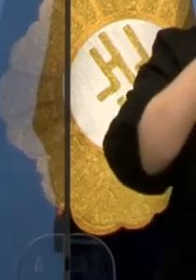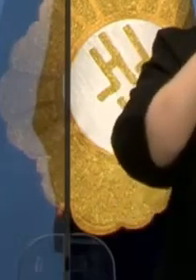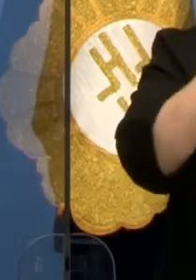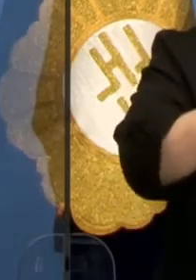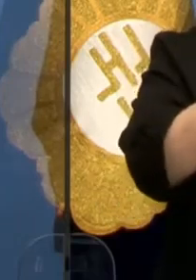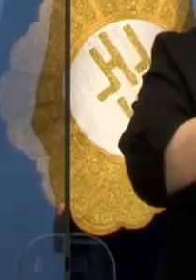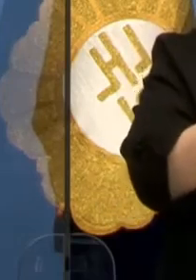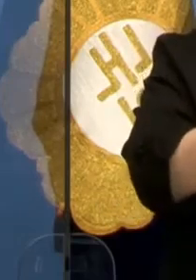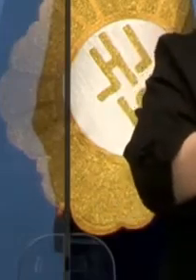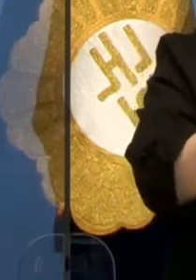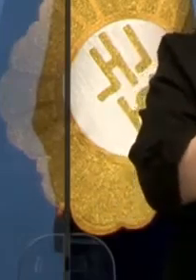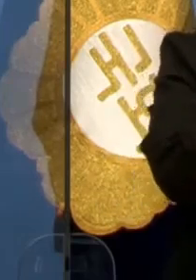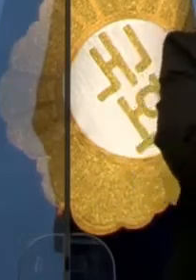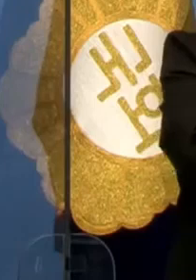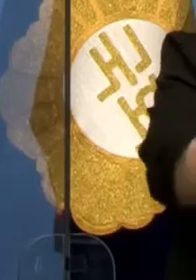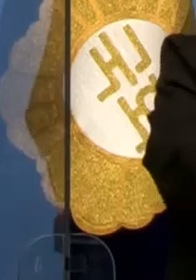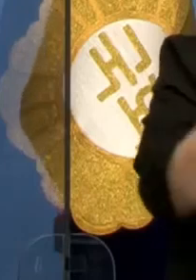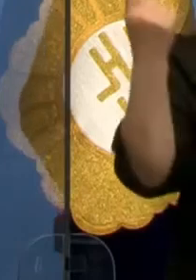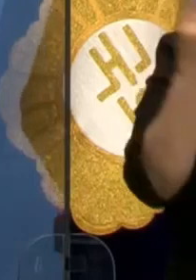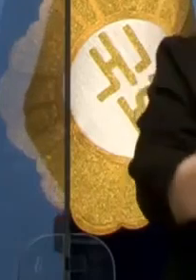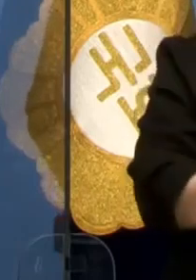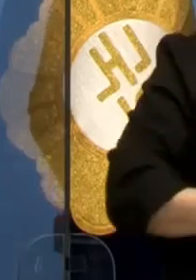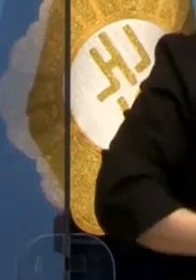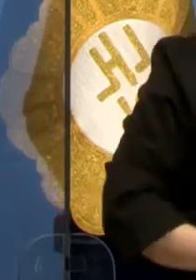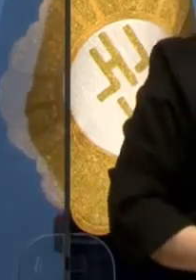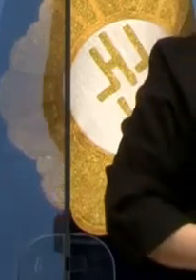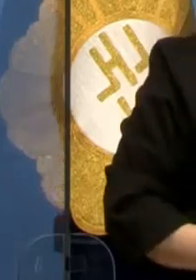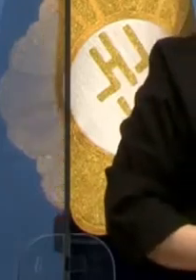입장을 밝히기 위해서 이 자리에 섰습니다.